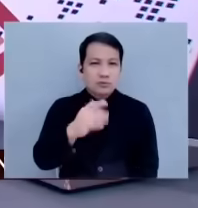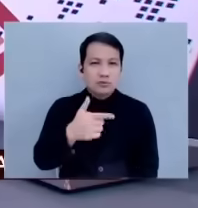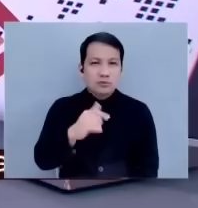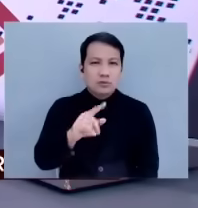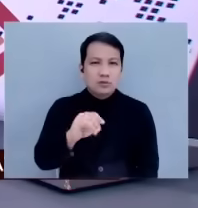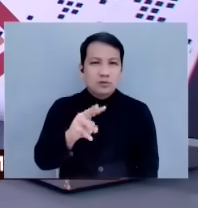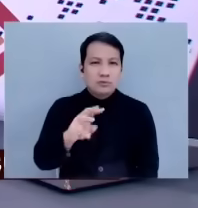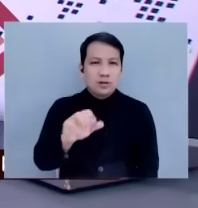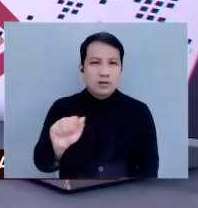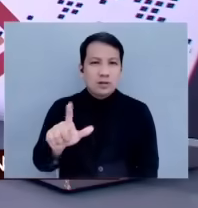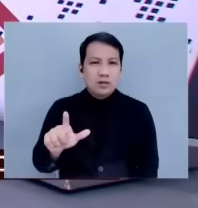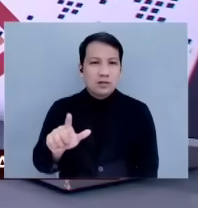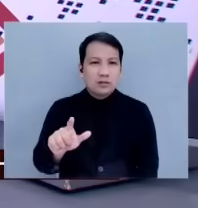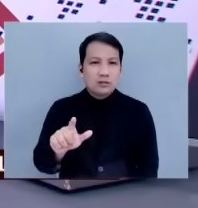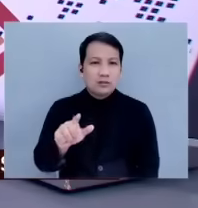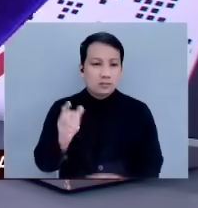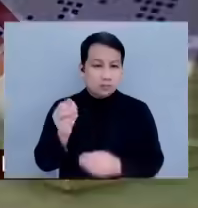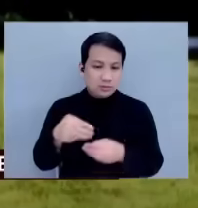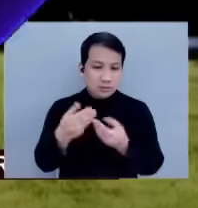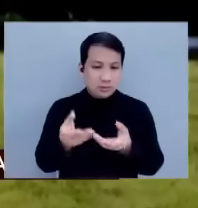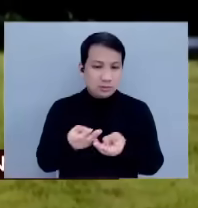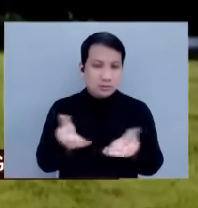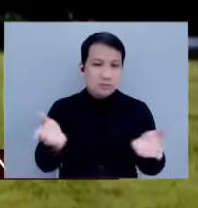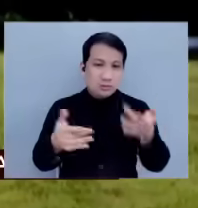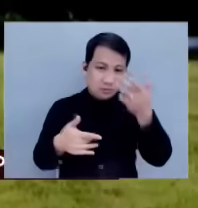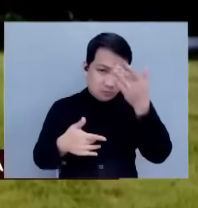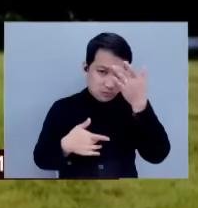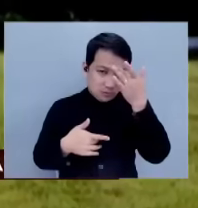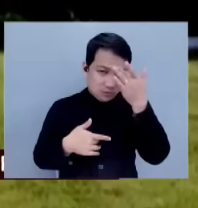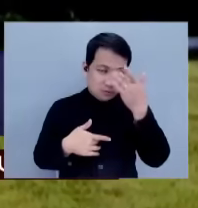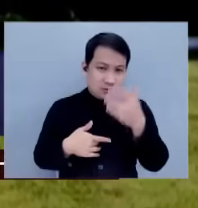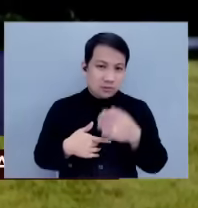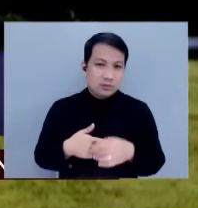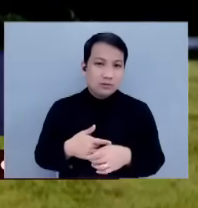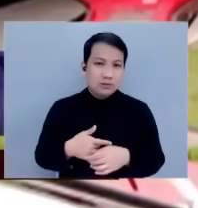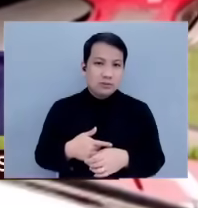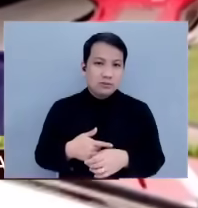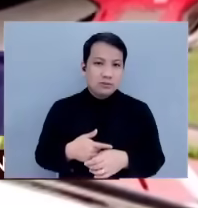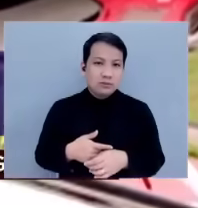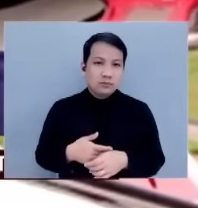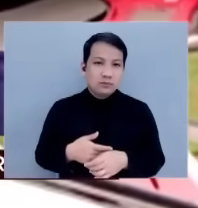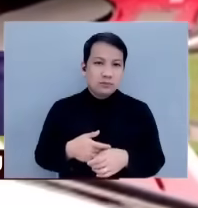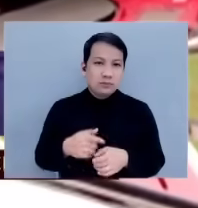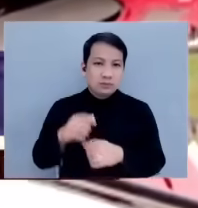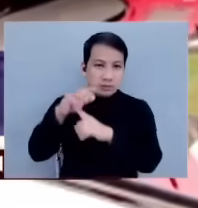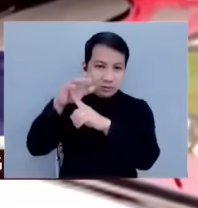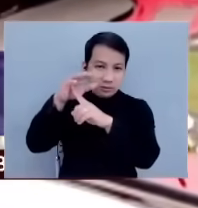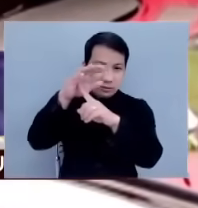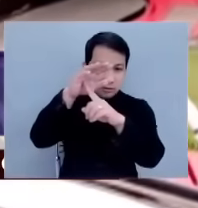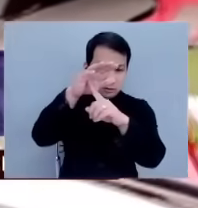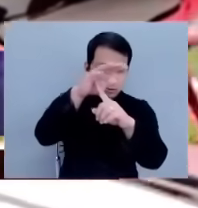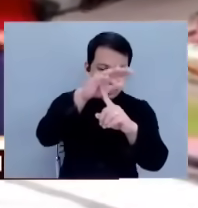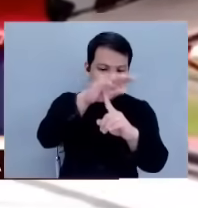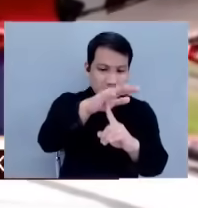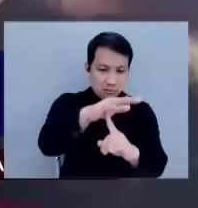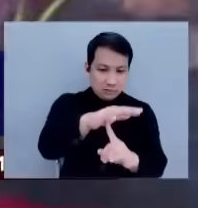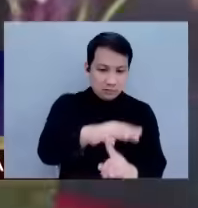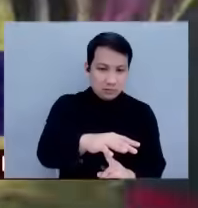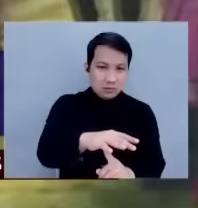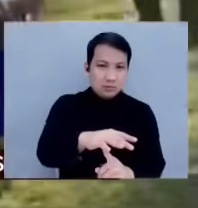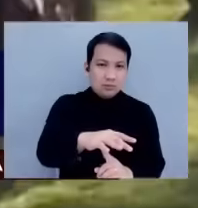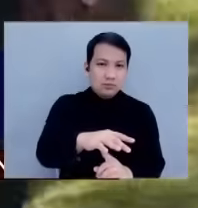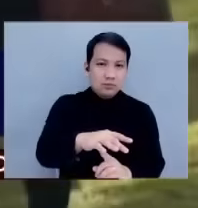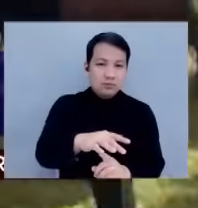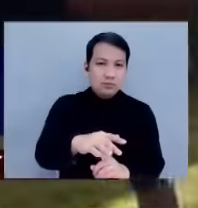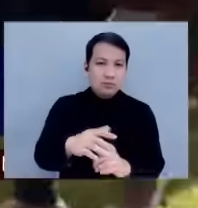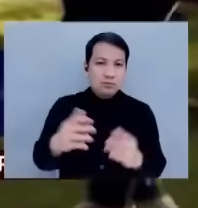may malubhang sakit. Imbis na sa mga reindeer, sa helicopter sumakay si Santa papunta sa shelter. Excited naman